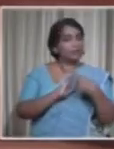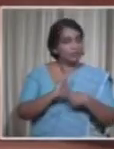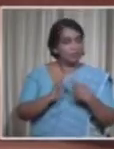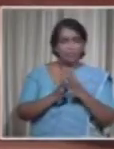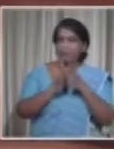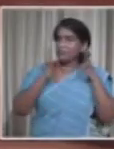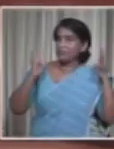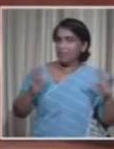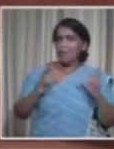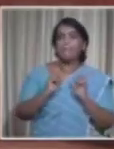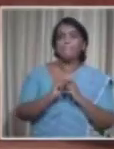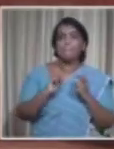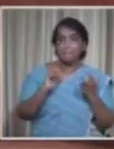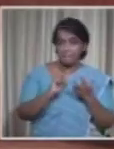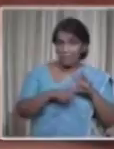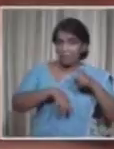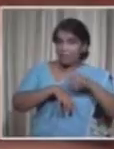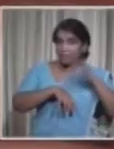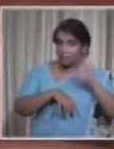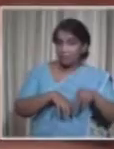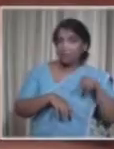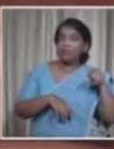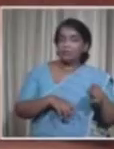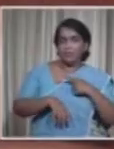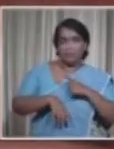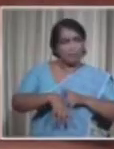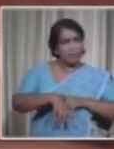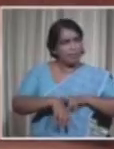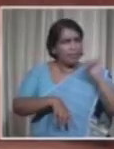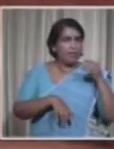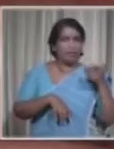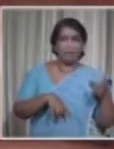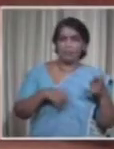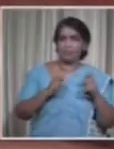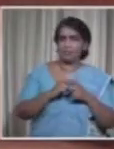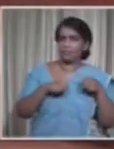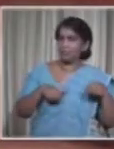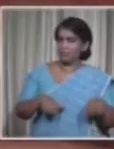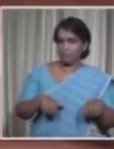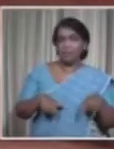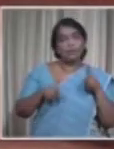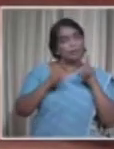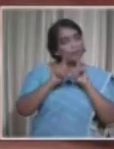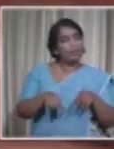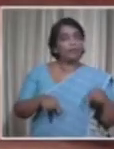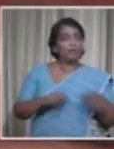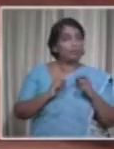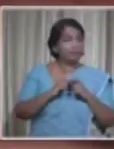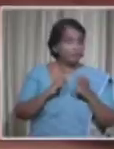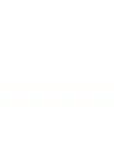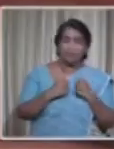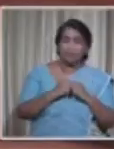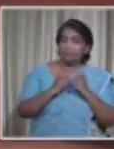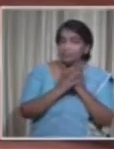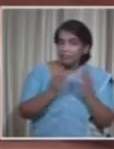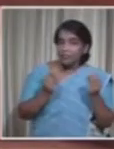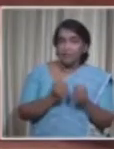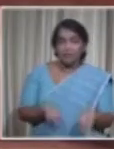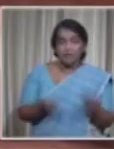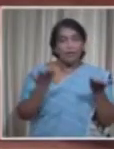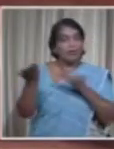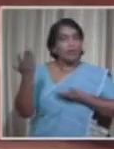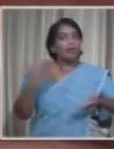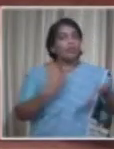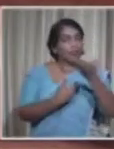විශාල අර්බුදයකට වැටලා තිබෙන වෙලාවක්, ඉතාම අවාසනාවන්ත තත්ත්වයකට වැටලා තිබෙන්නේ. ඒ නිසා මේ තත්ත්වයෙන් ගොඩගන්න අප සියලු